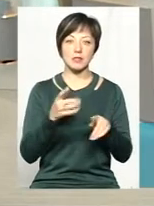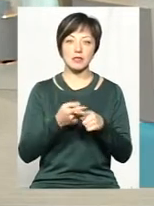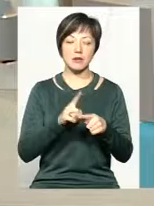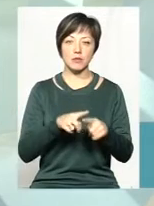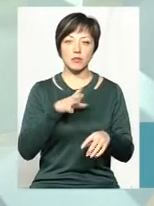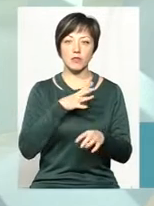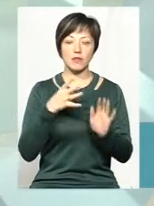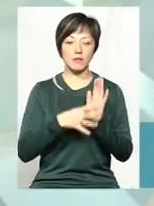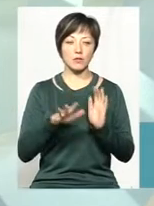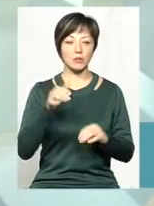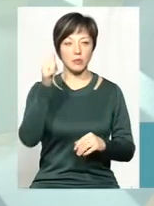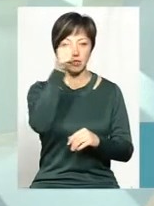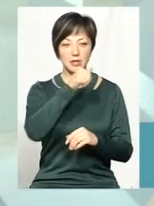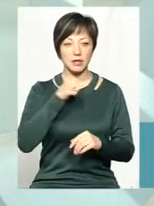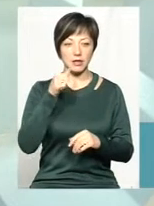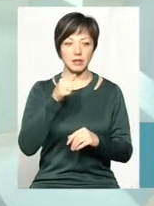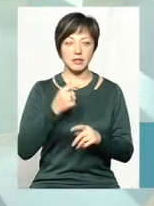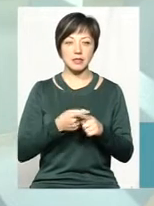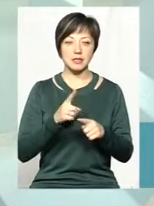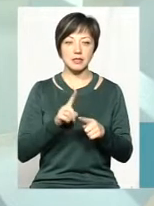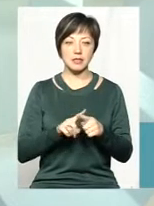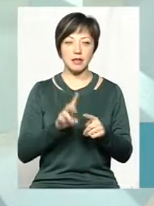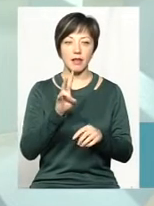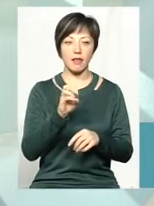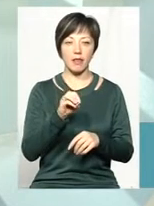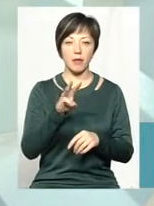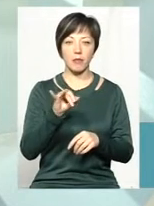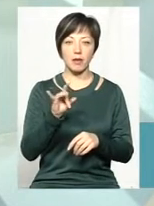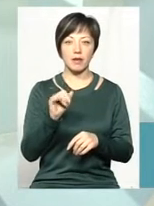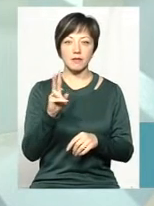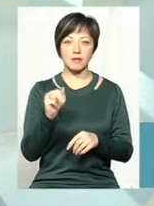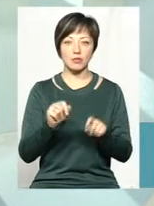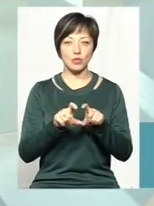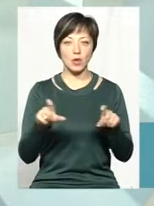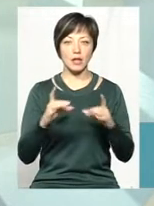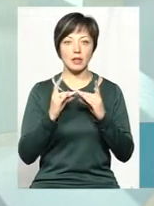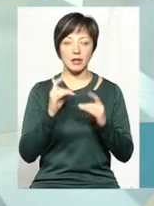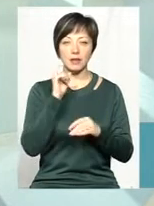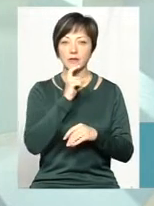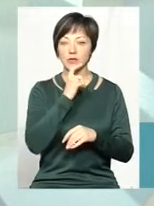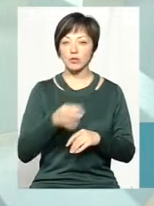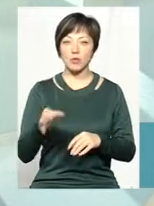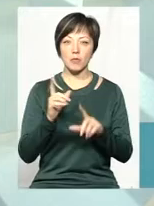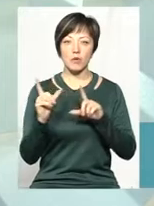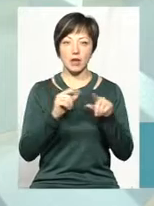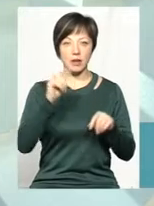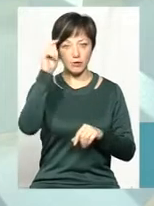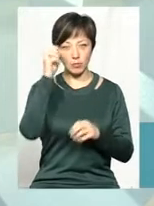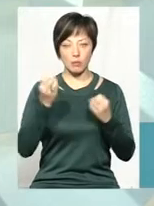був 95-й рік, це Неймірівська школа-інтернат Вінницької області. Ми поїхали до ребят